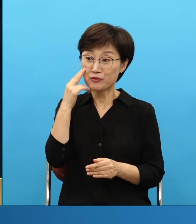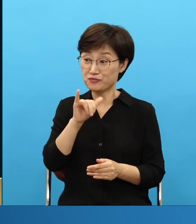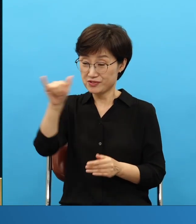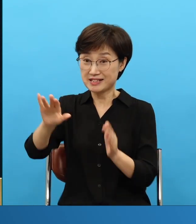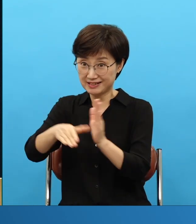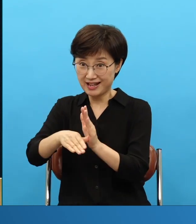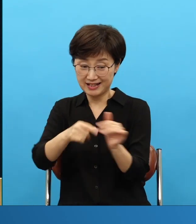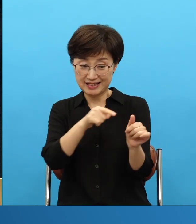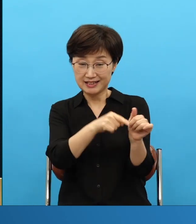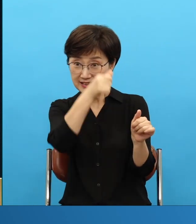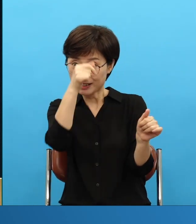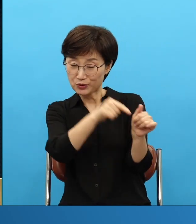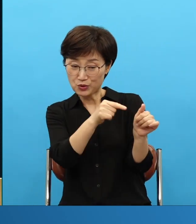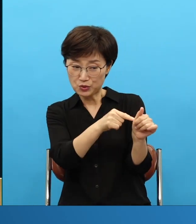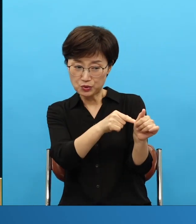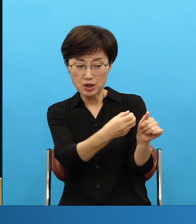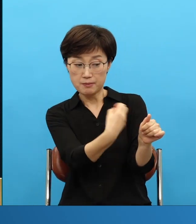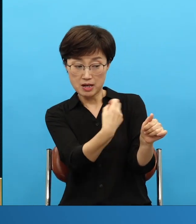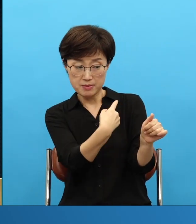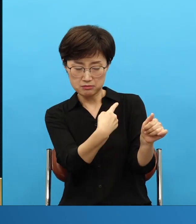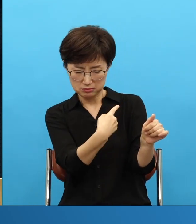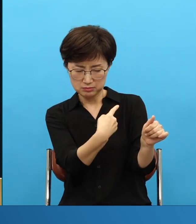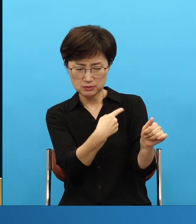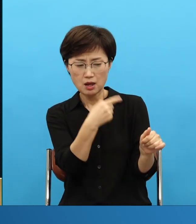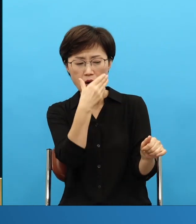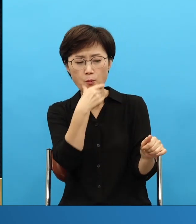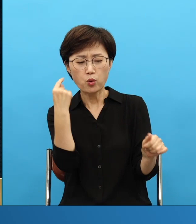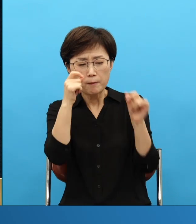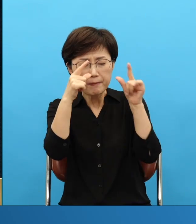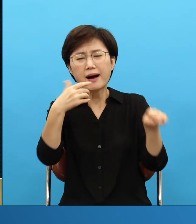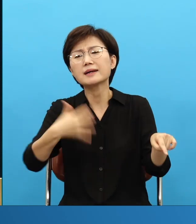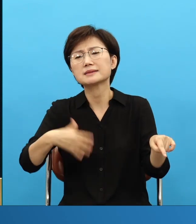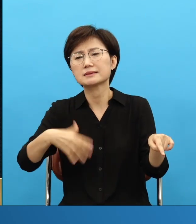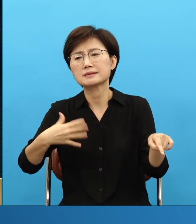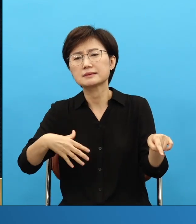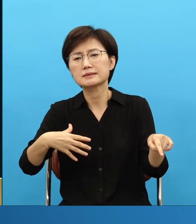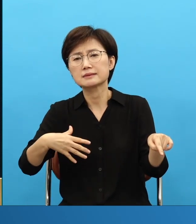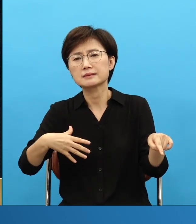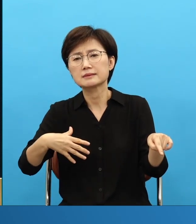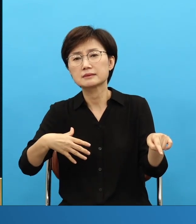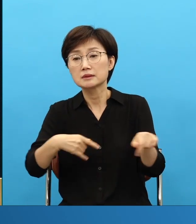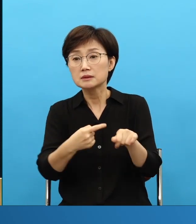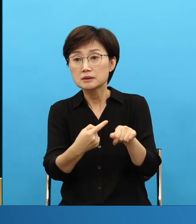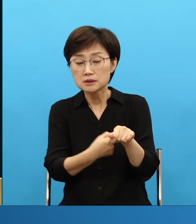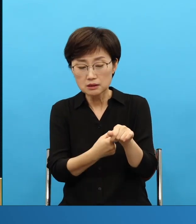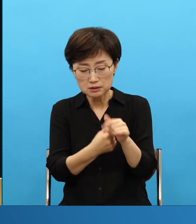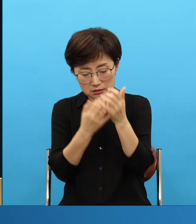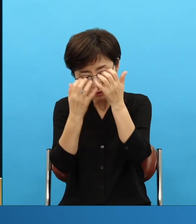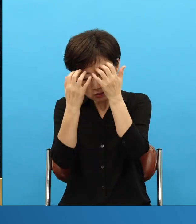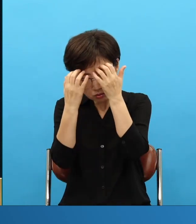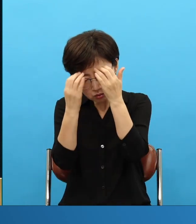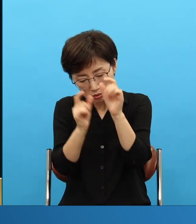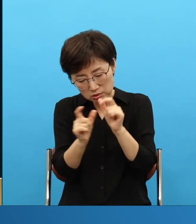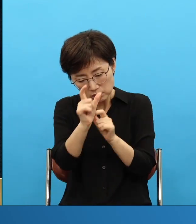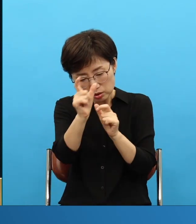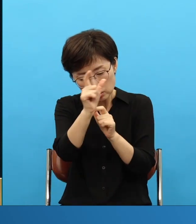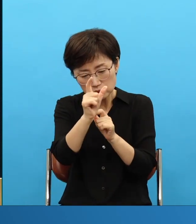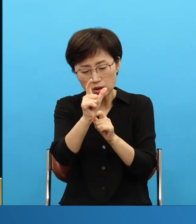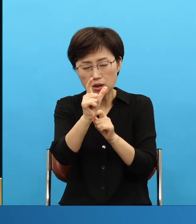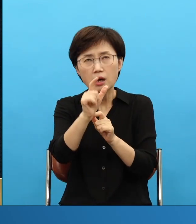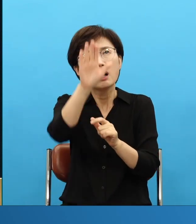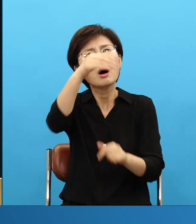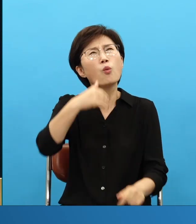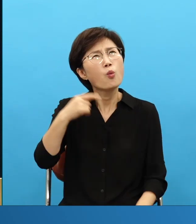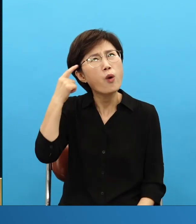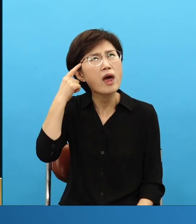that I referred to, he's lamenting his life. He doesn't know the gospel at all. 그럼 갈수록 어려우니까 탄식을 하는 거죠. And he keeps lamenting